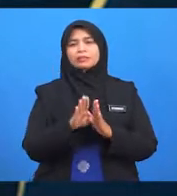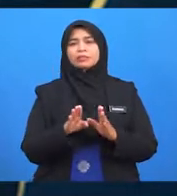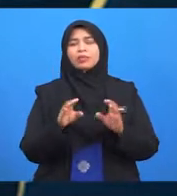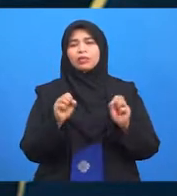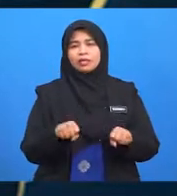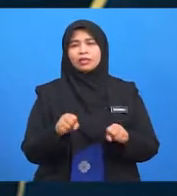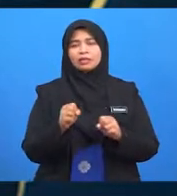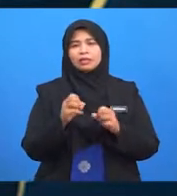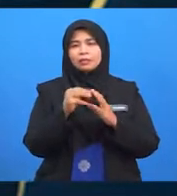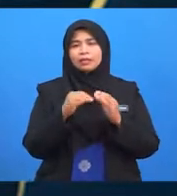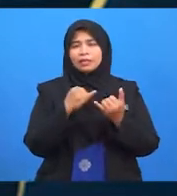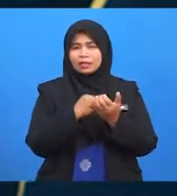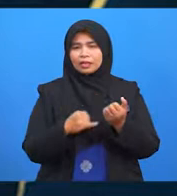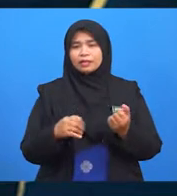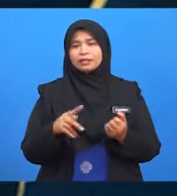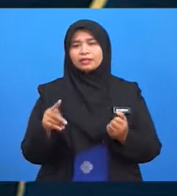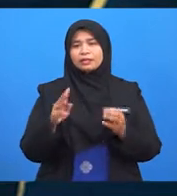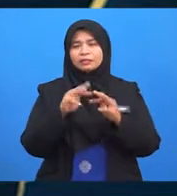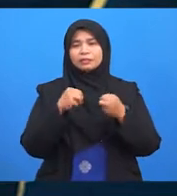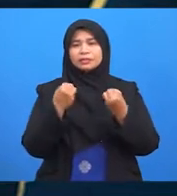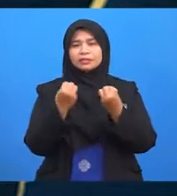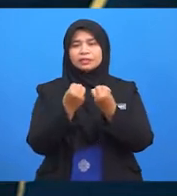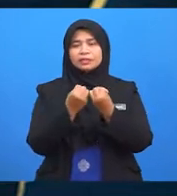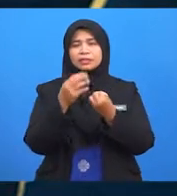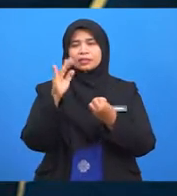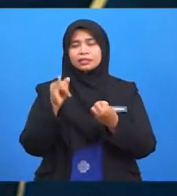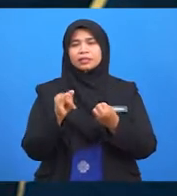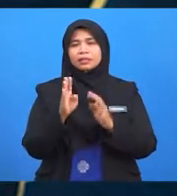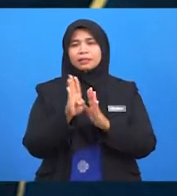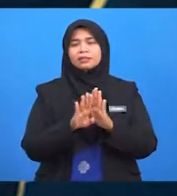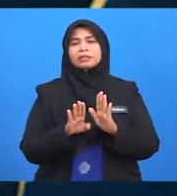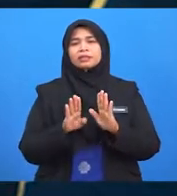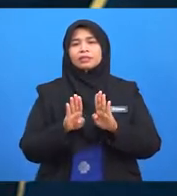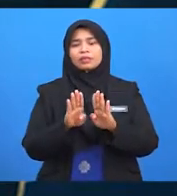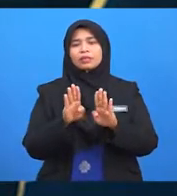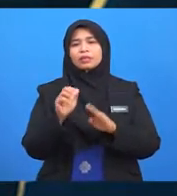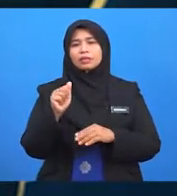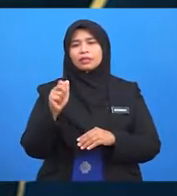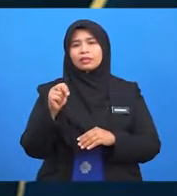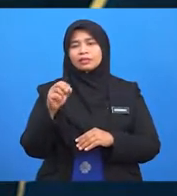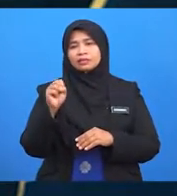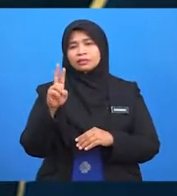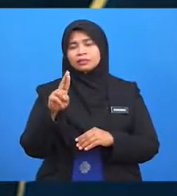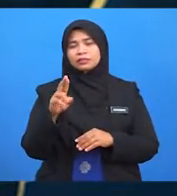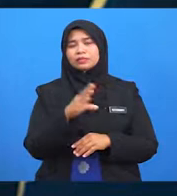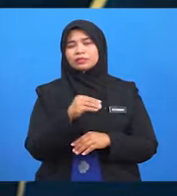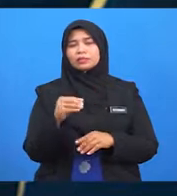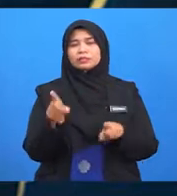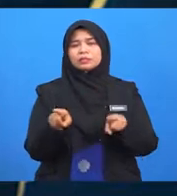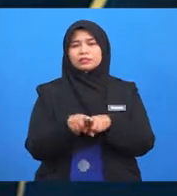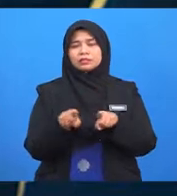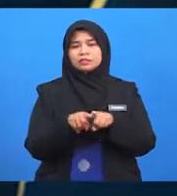berupaya melahirkan masyarakat yang bertolak ansur, dinamik berganding